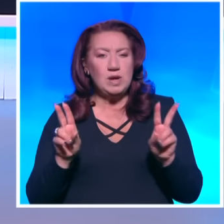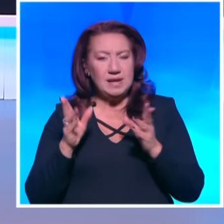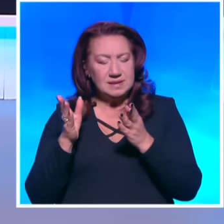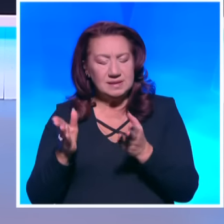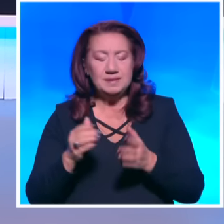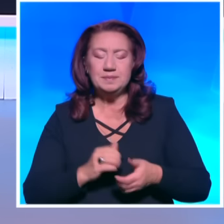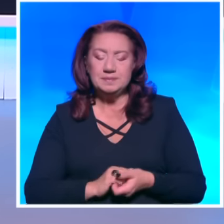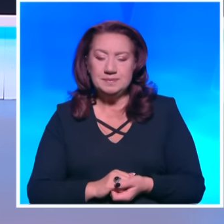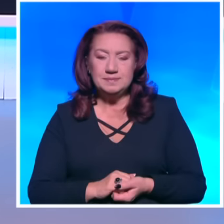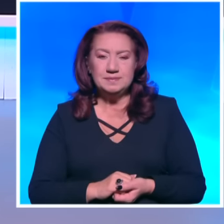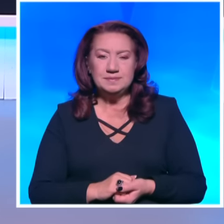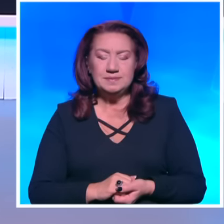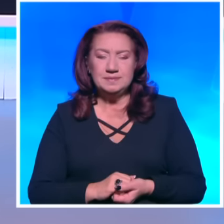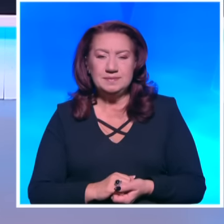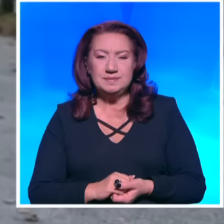Трифонова.